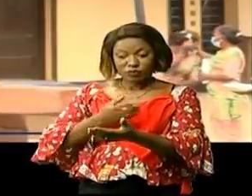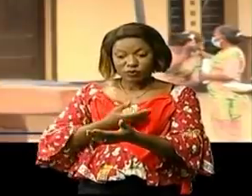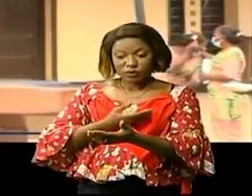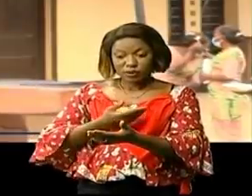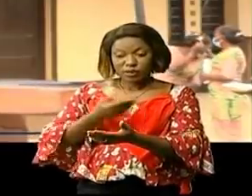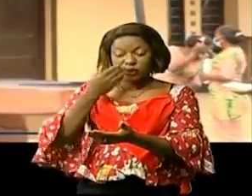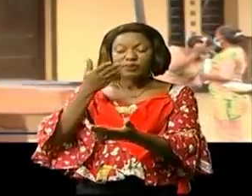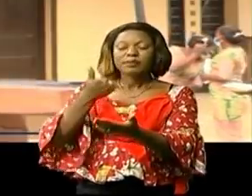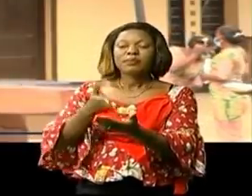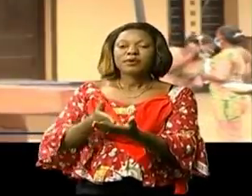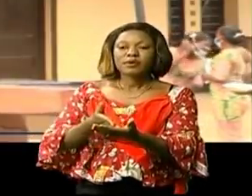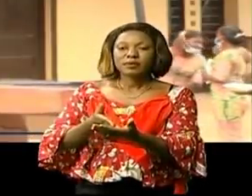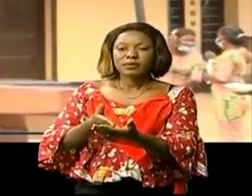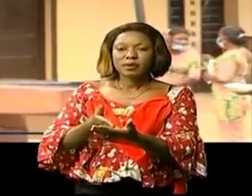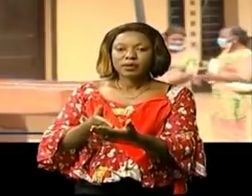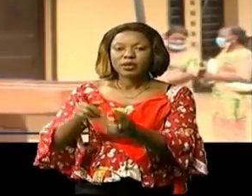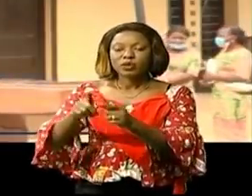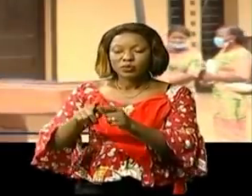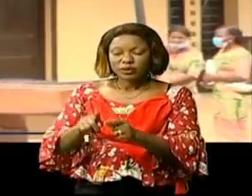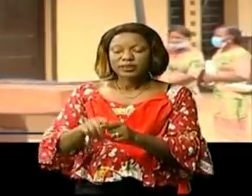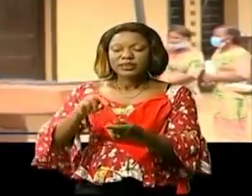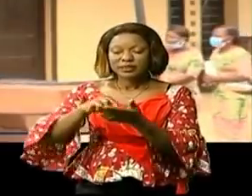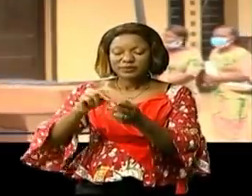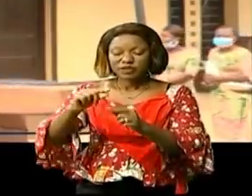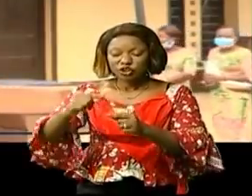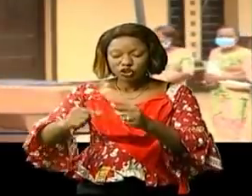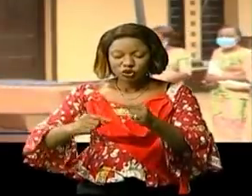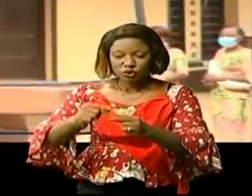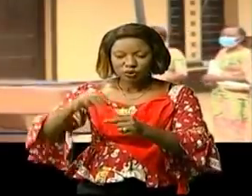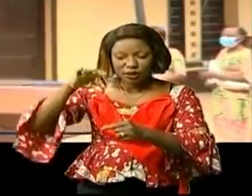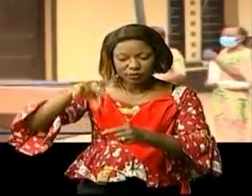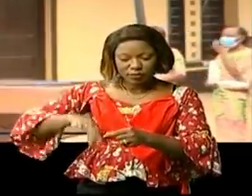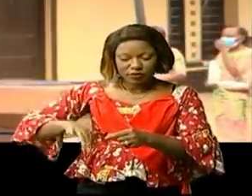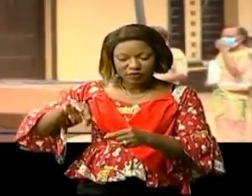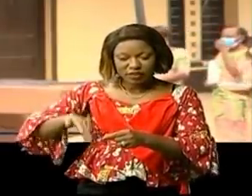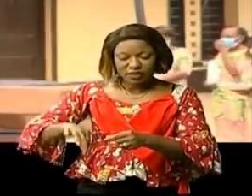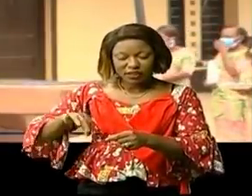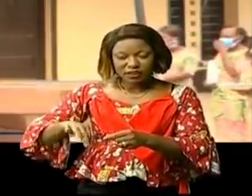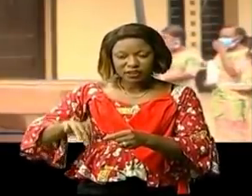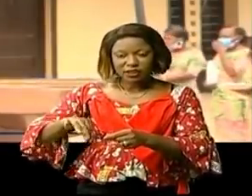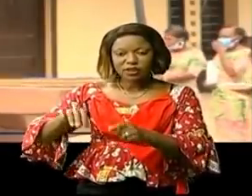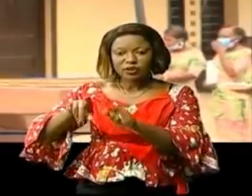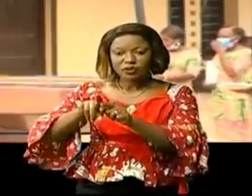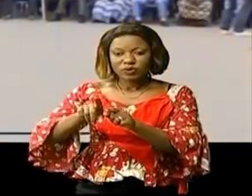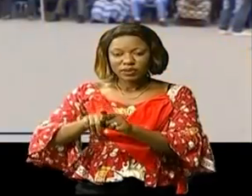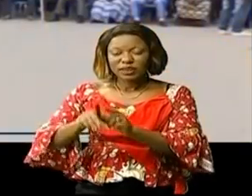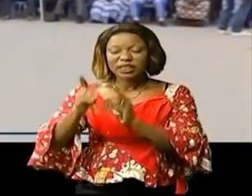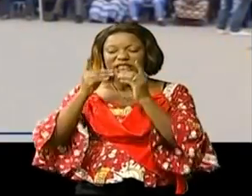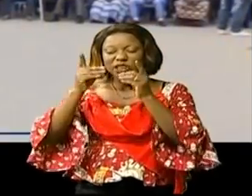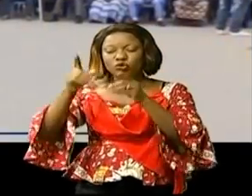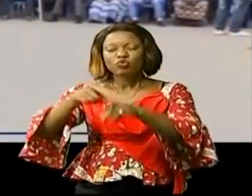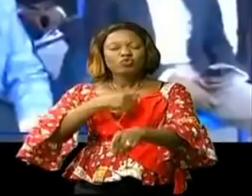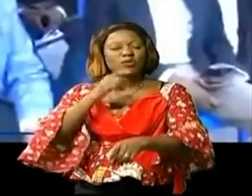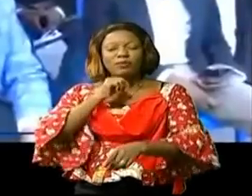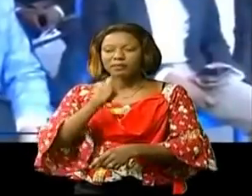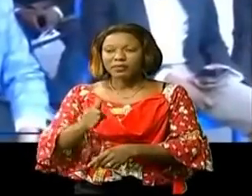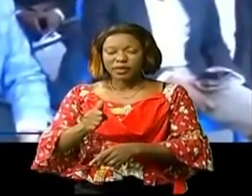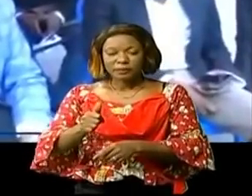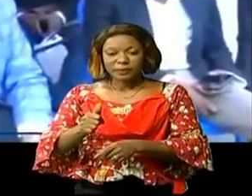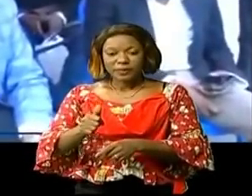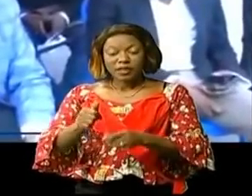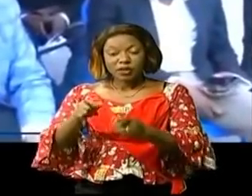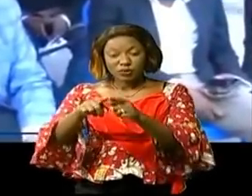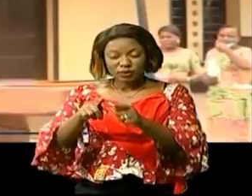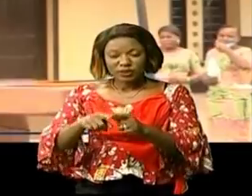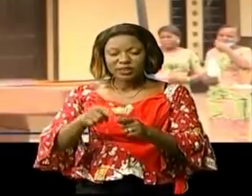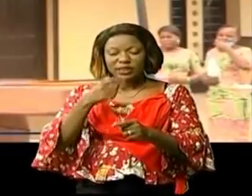preuve grâce à une gestion qui privilégiait les résultats plutôt que des vains discours. Afan Idriss Mangala a